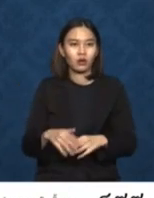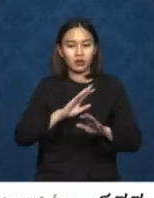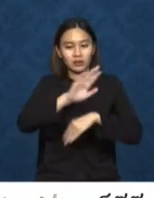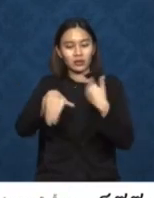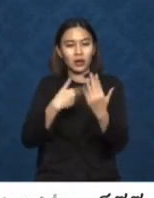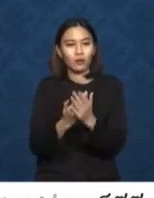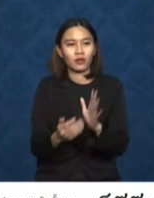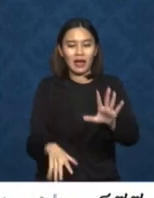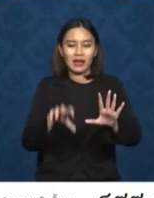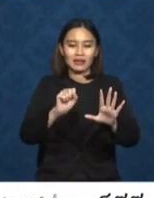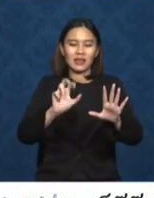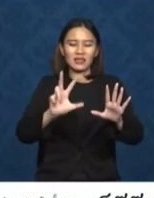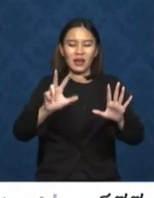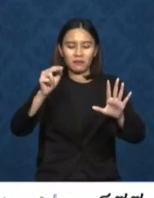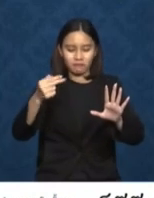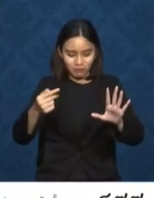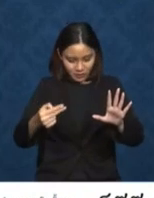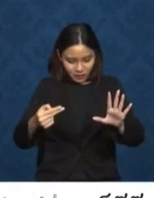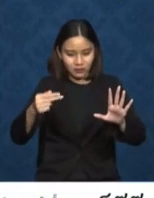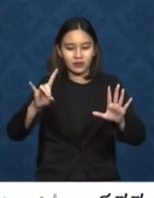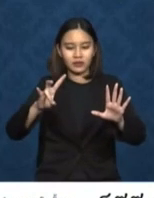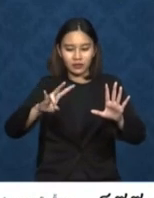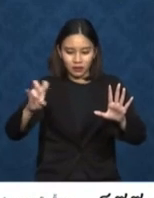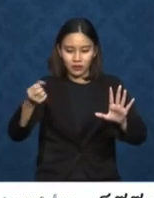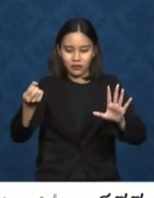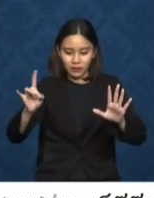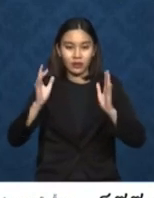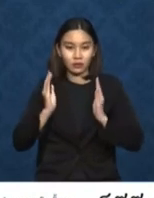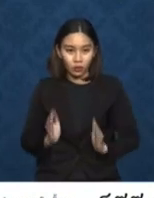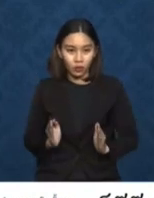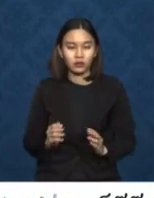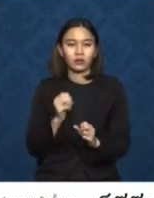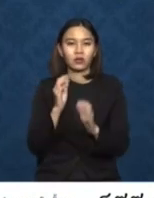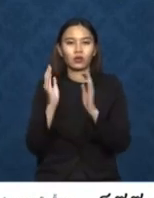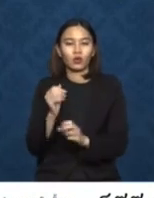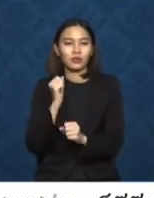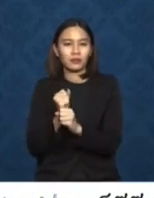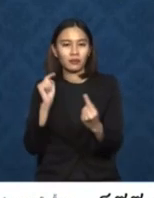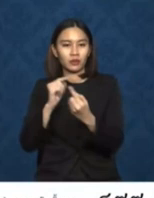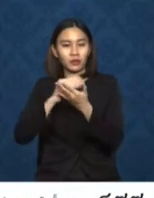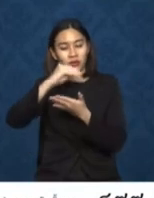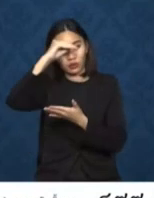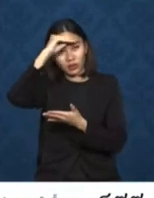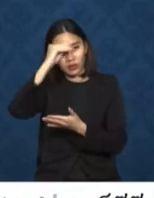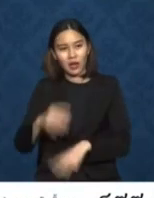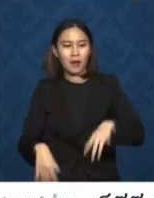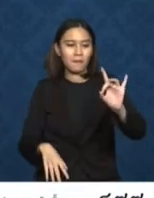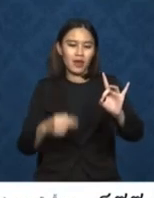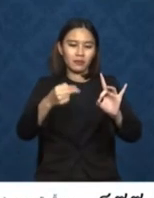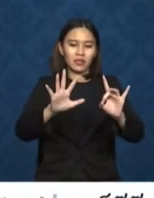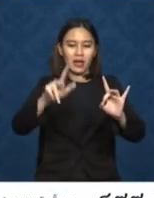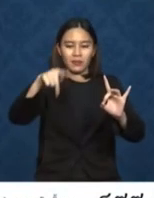ทงสิ้น 537,118 คนและบุลากรธงกศึษาอีก85,